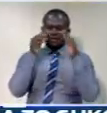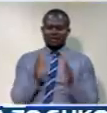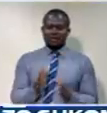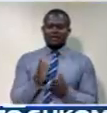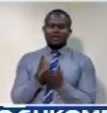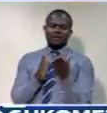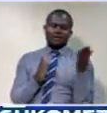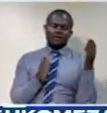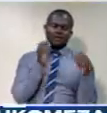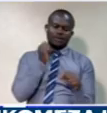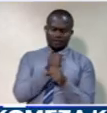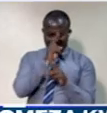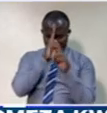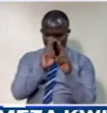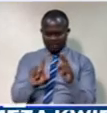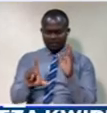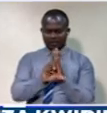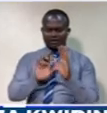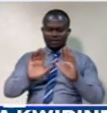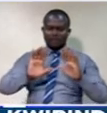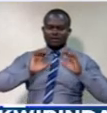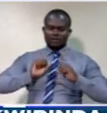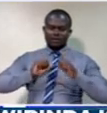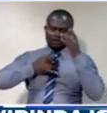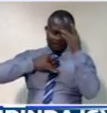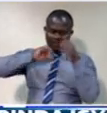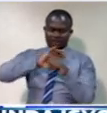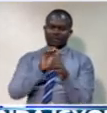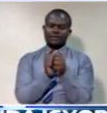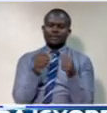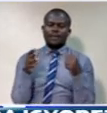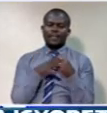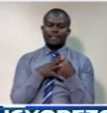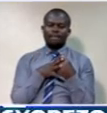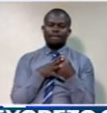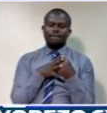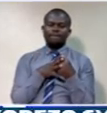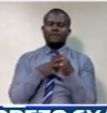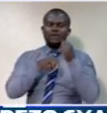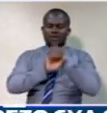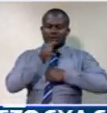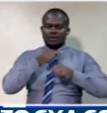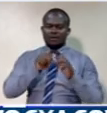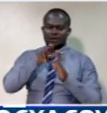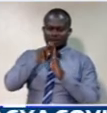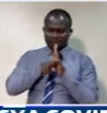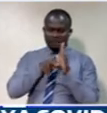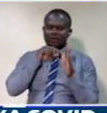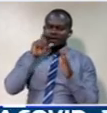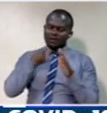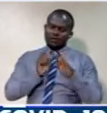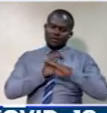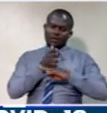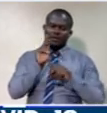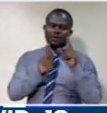Ibyo bizakorwa hubahirizwa ingamba zo kwirinda COVID-19. Imihango yo gushyingura ntigomba kurenza